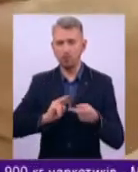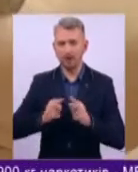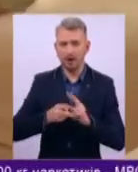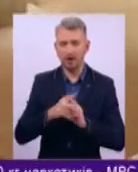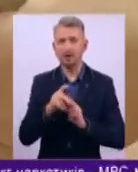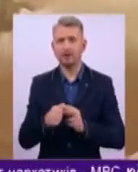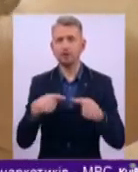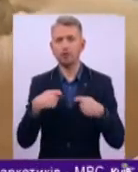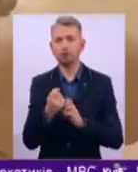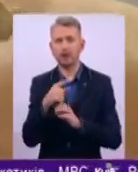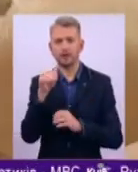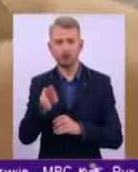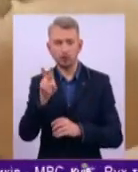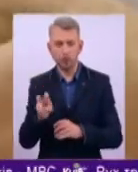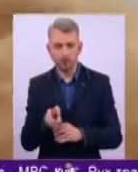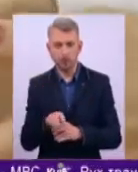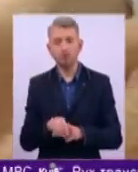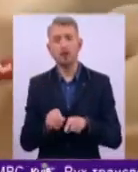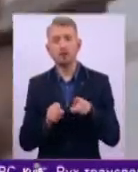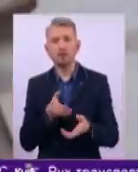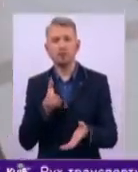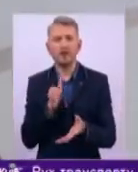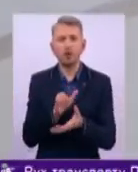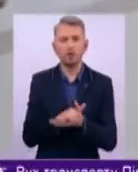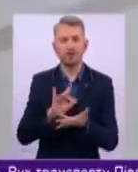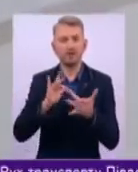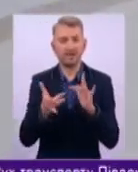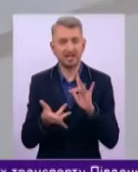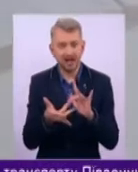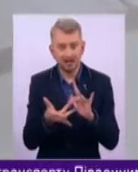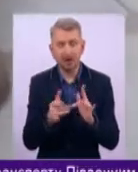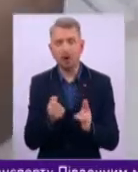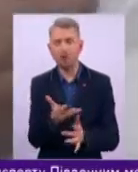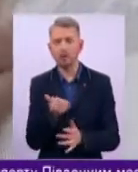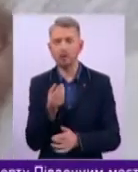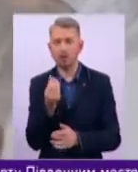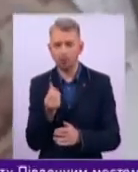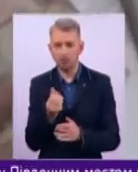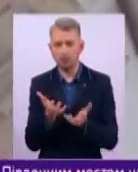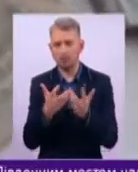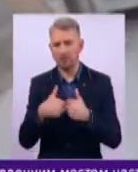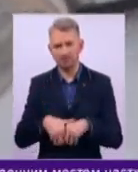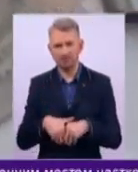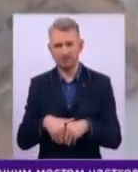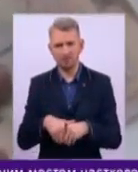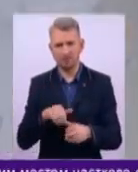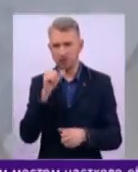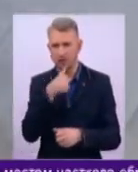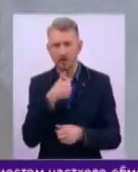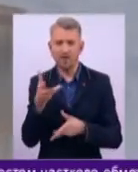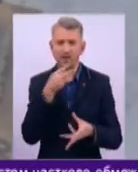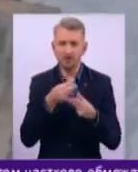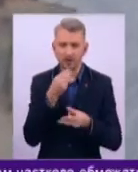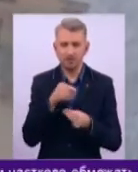11 тисяч доларів. З валютниками клієнт познайомився в інтернеті, а отримані гроші перелічити полінувався. Фальшивки та їх